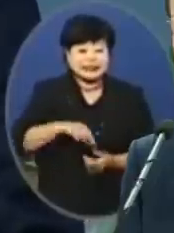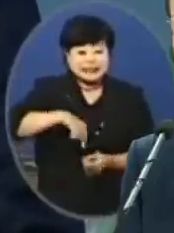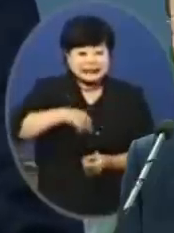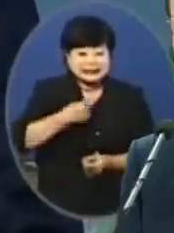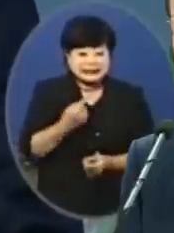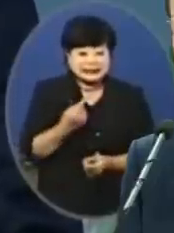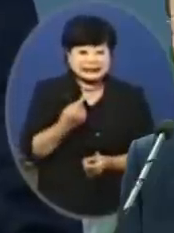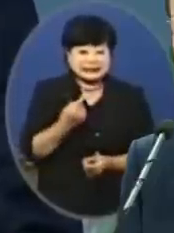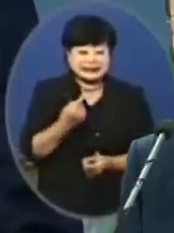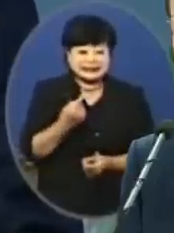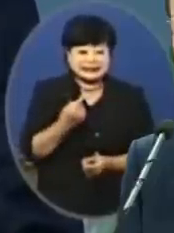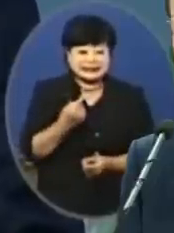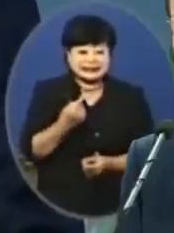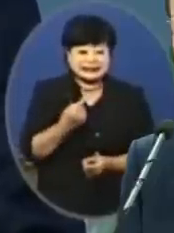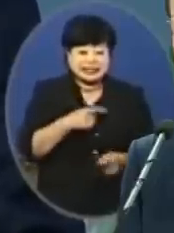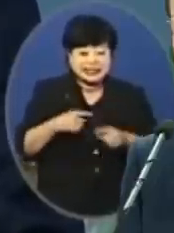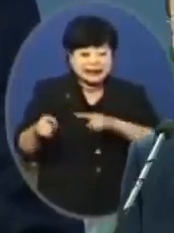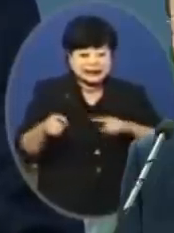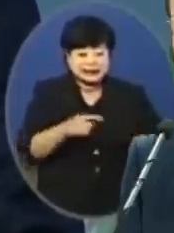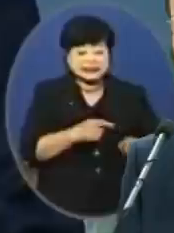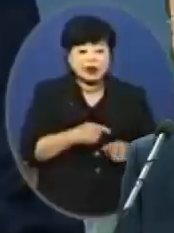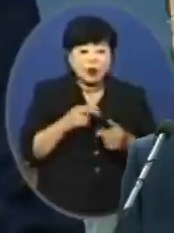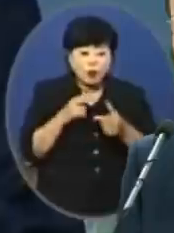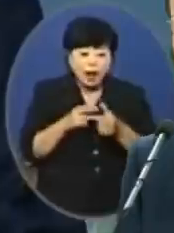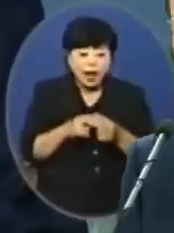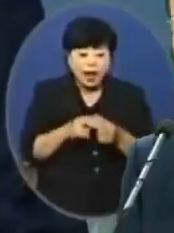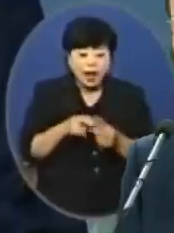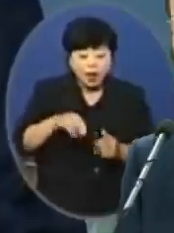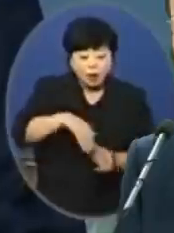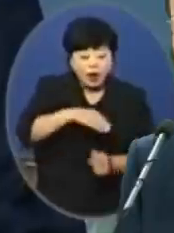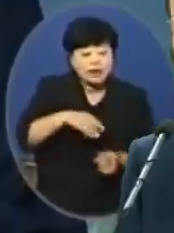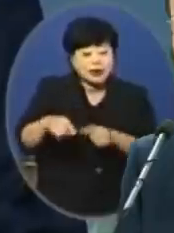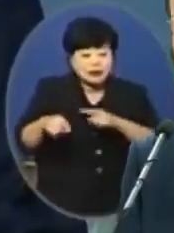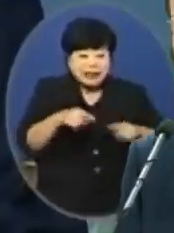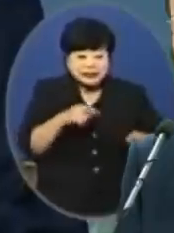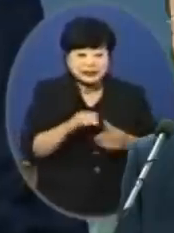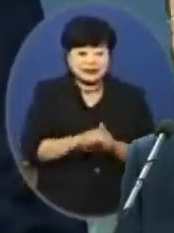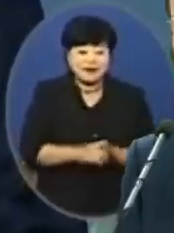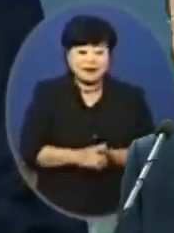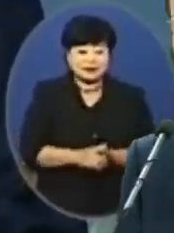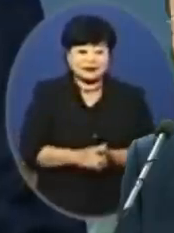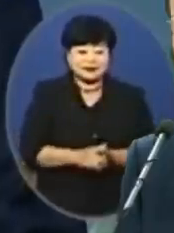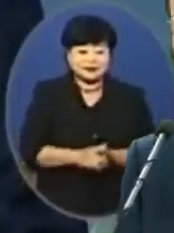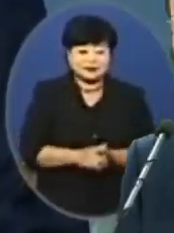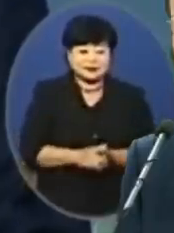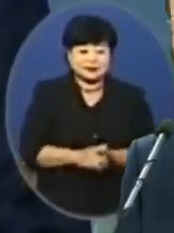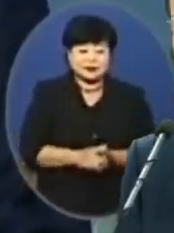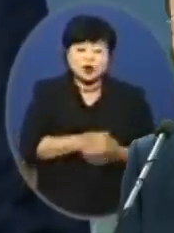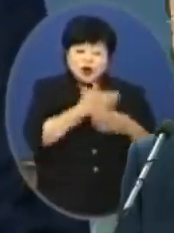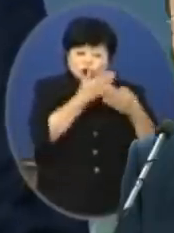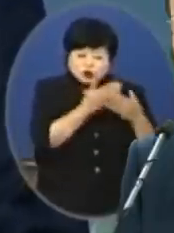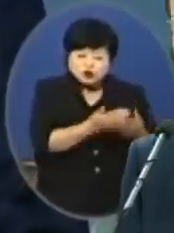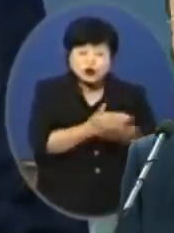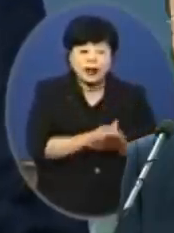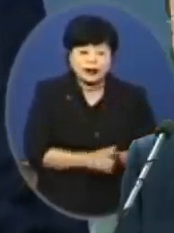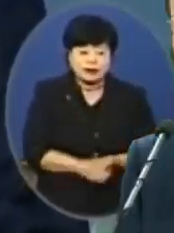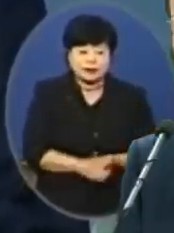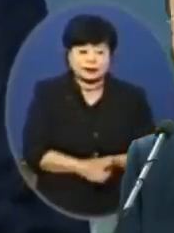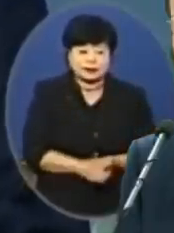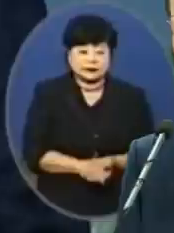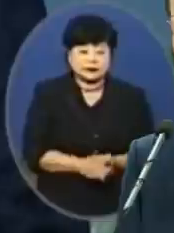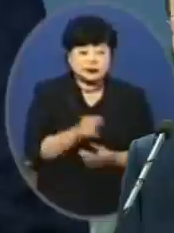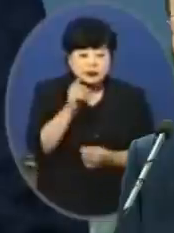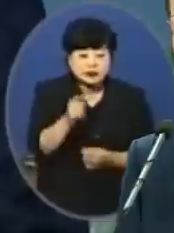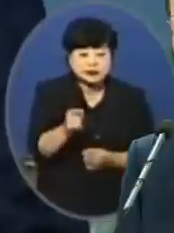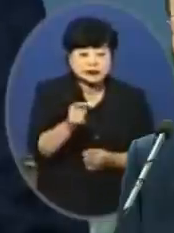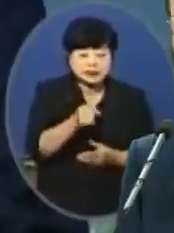자신을 다스리는 것과 환경을 다스리는 것은 굉장히 중요합니다.